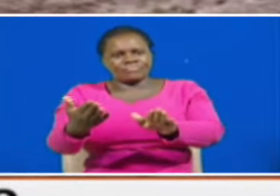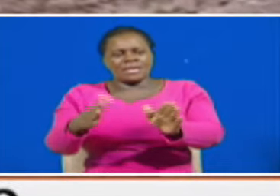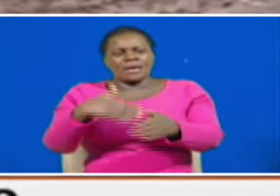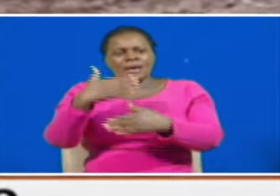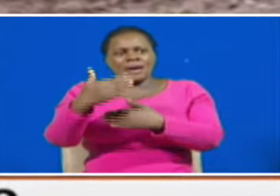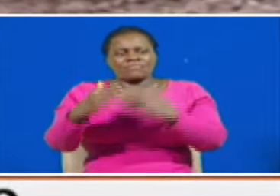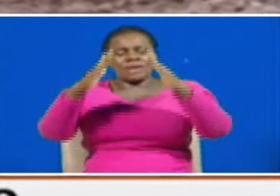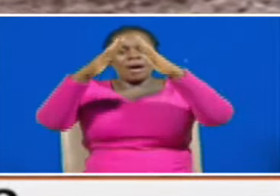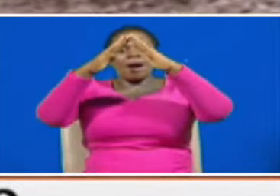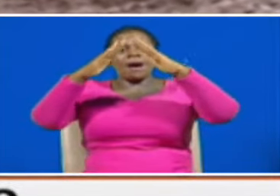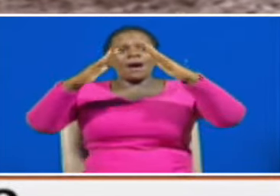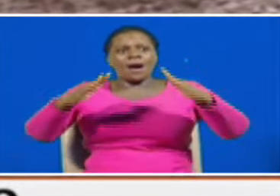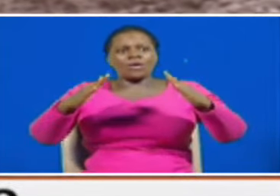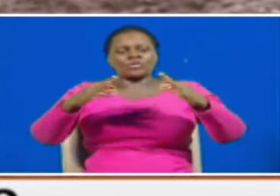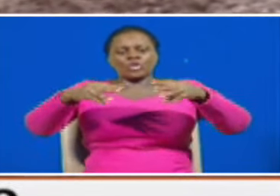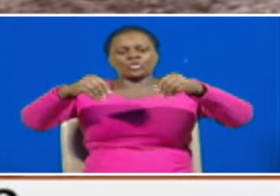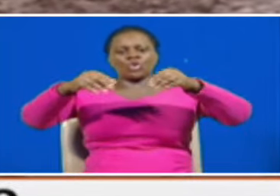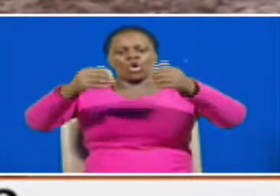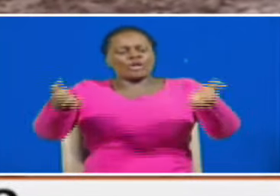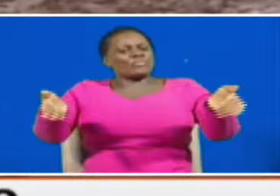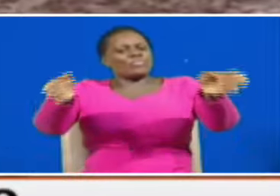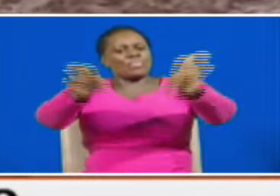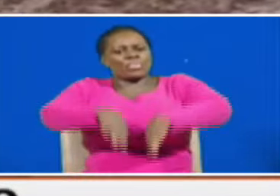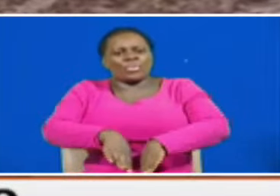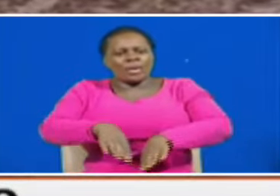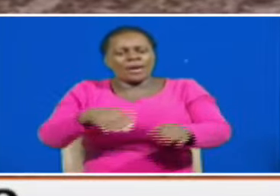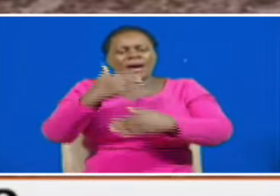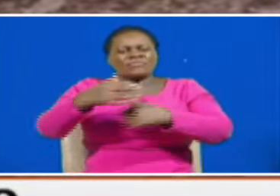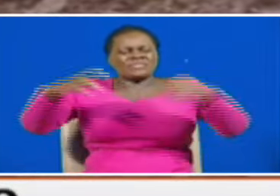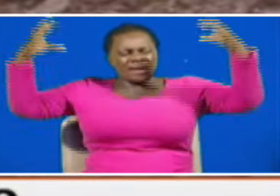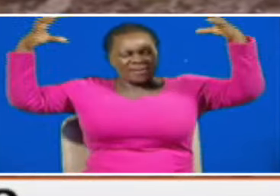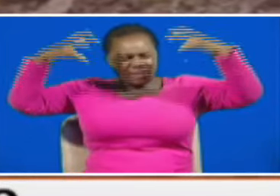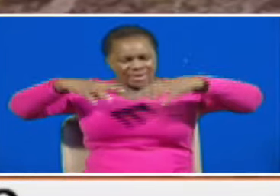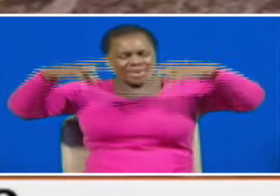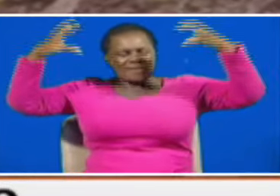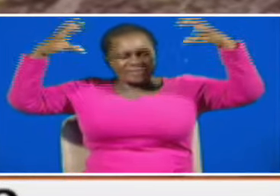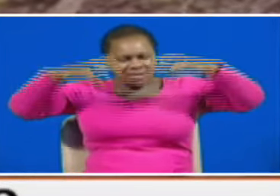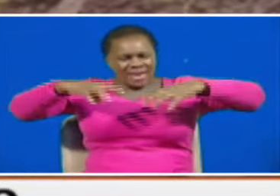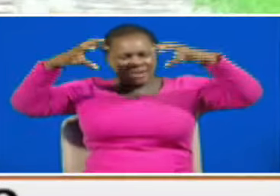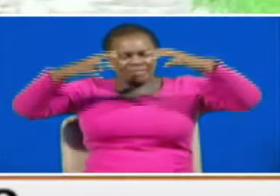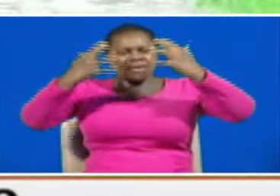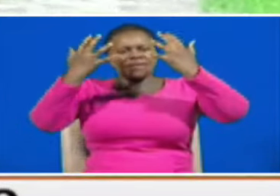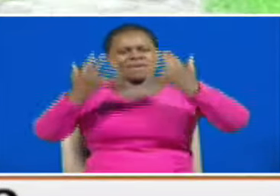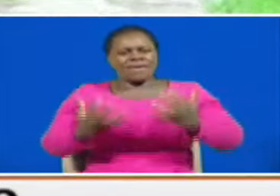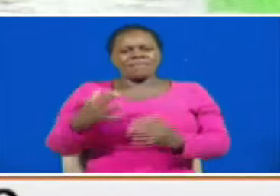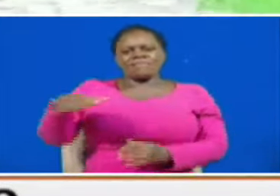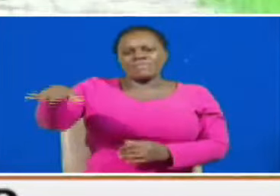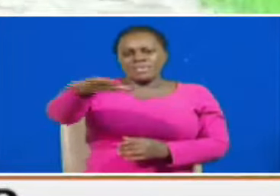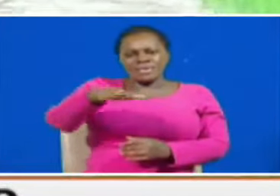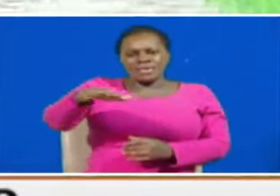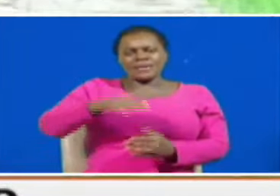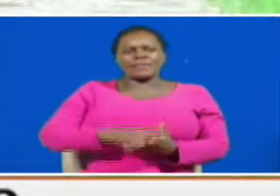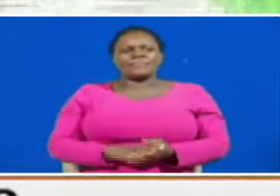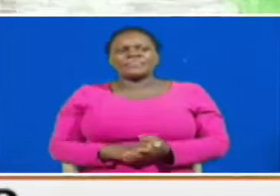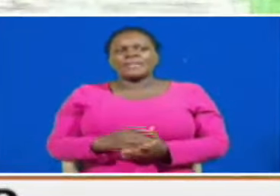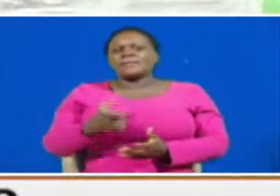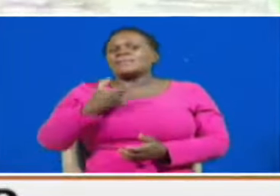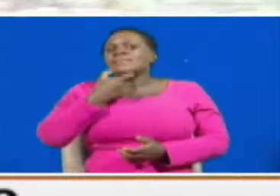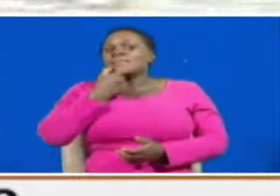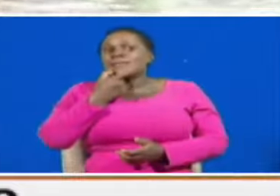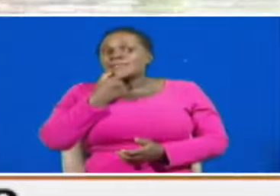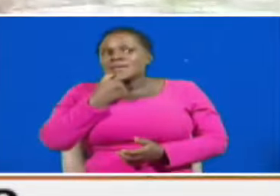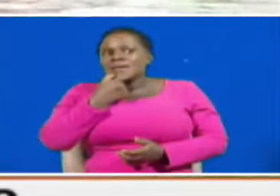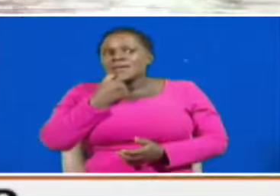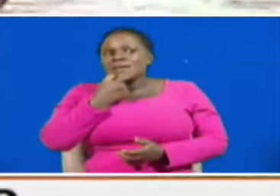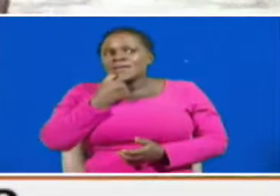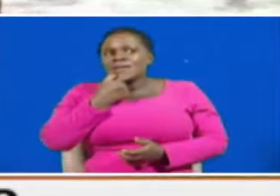baada ya nyumba yao kuzikwa na matope kufuatia mvua kubwa iliyonyesha eneo hilo. Kule Nyanza,